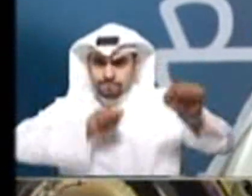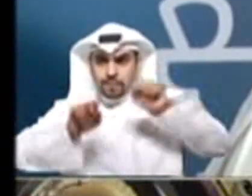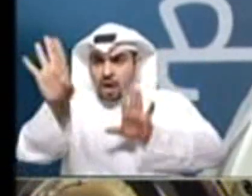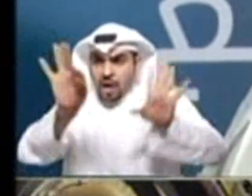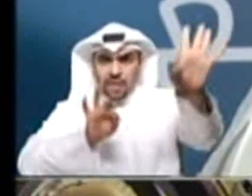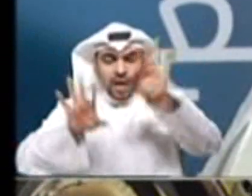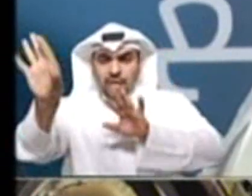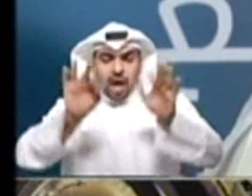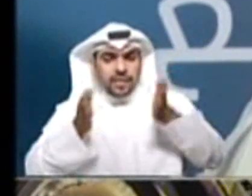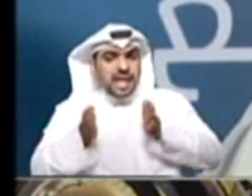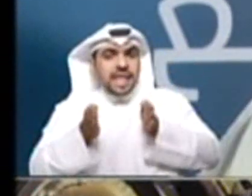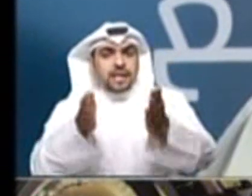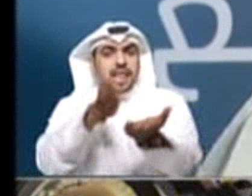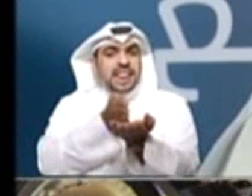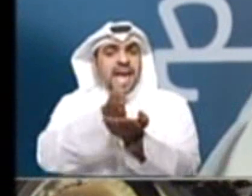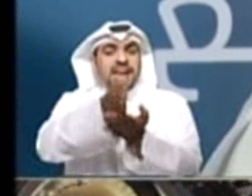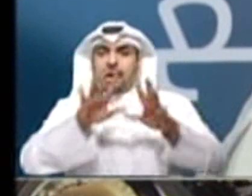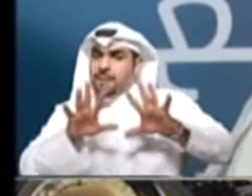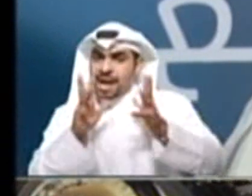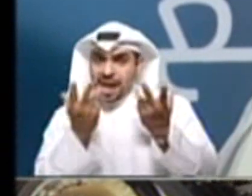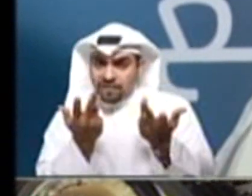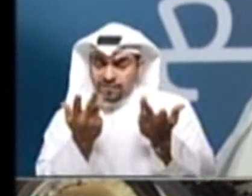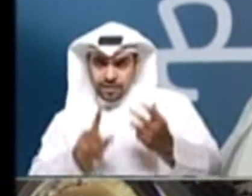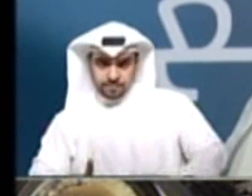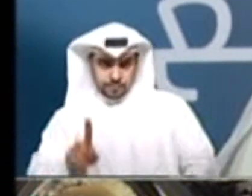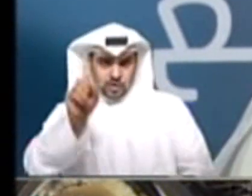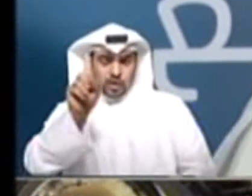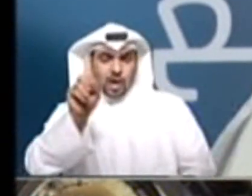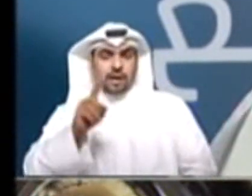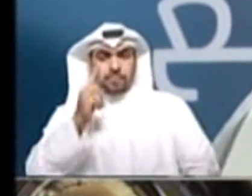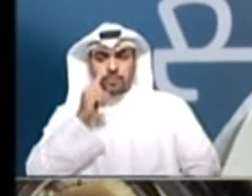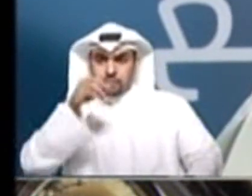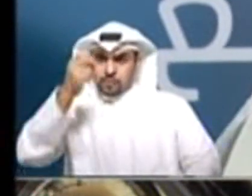الاختيار في توجه وان ان انها تكون بالقرعه